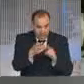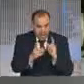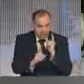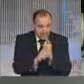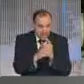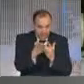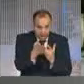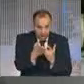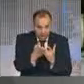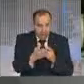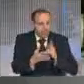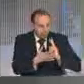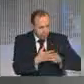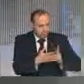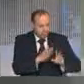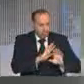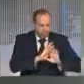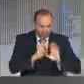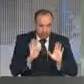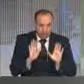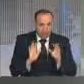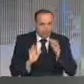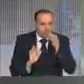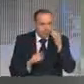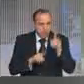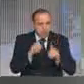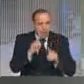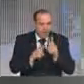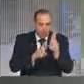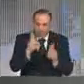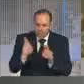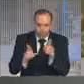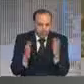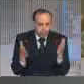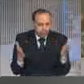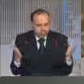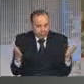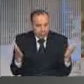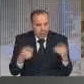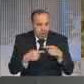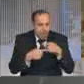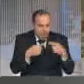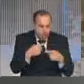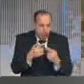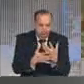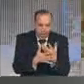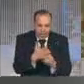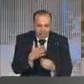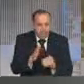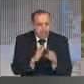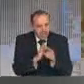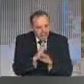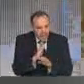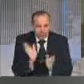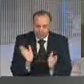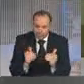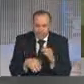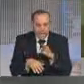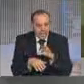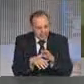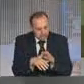اللقاء اتفقوا حسب ما جاء على لسان بعض المتدخلين على ان النقص او غياب الاليات والتجهيزات